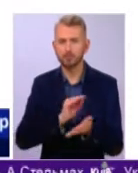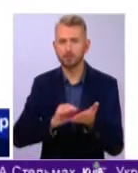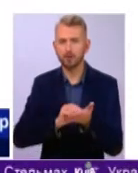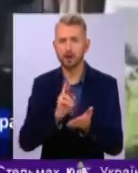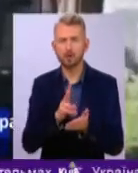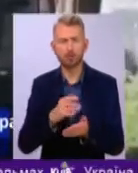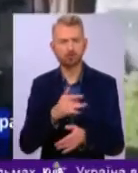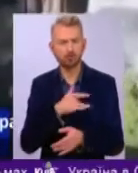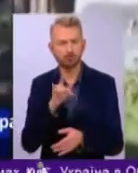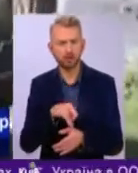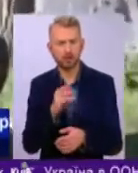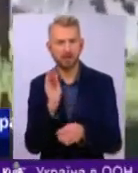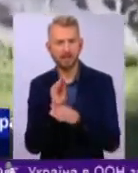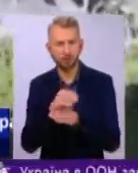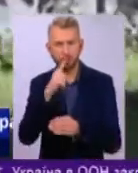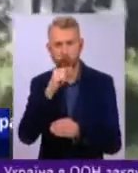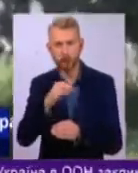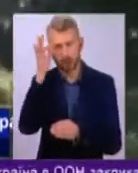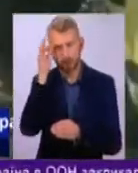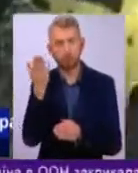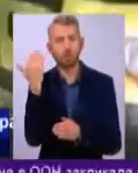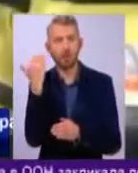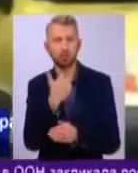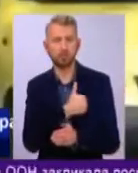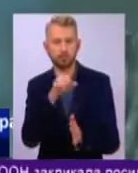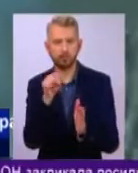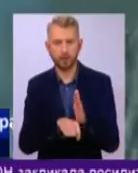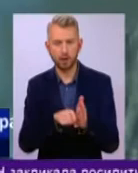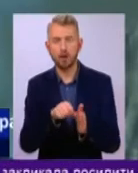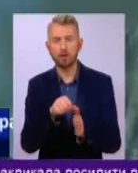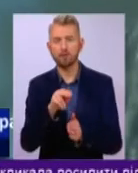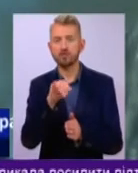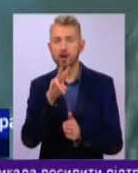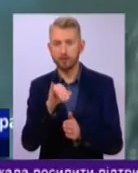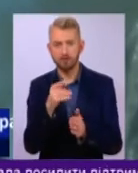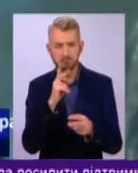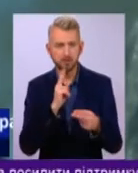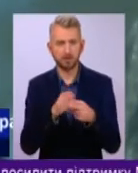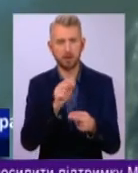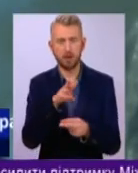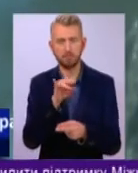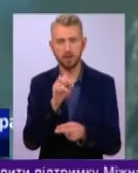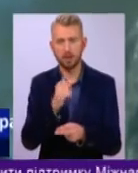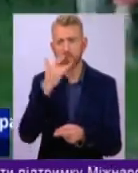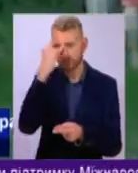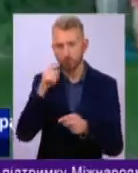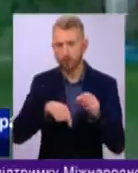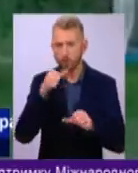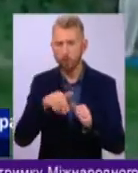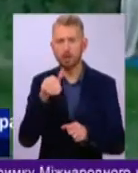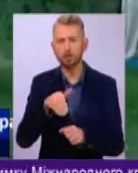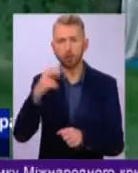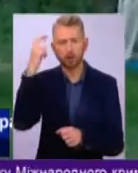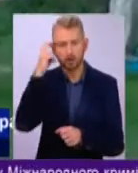критиків Путіна і нагадує про попередню спробу замаху на Адама у червні, якому завадила Аміна. Влітку цього року на Подолі у